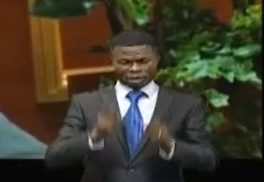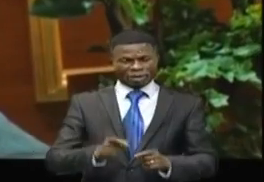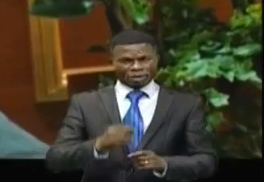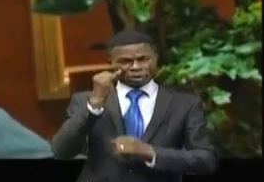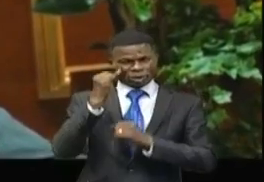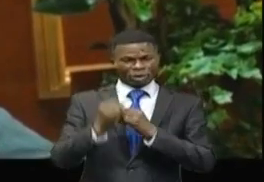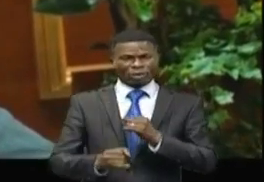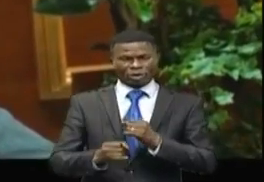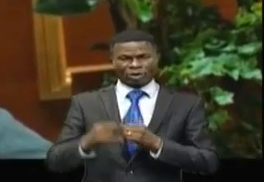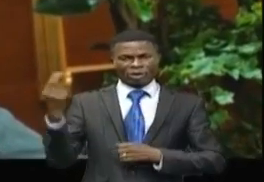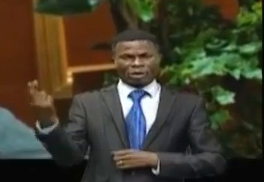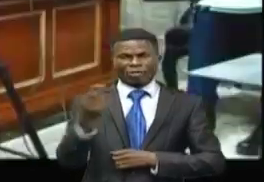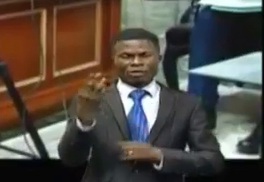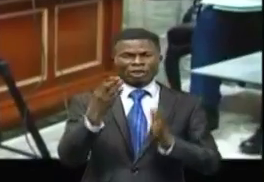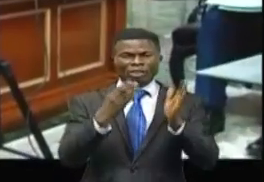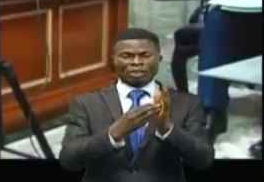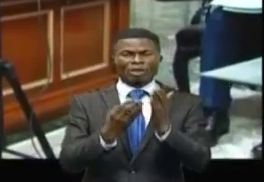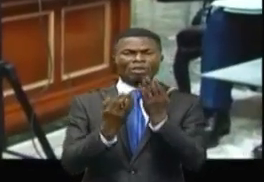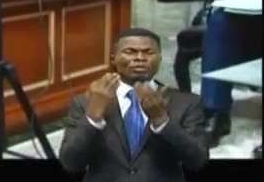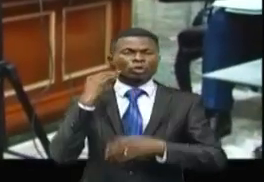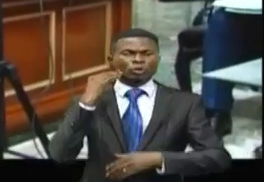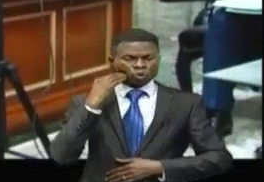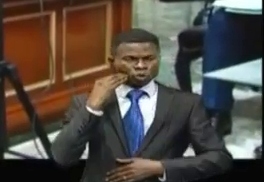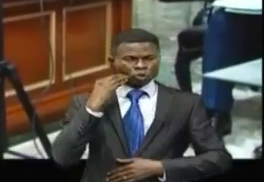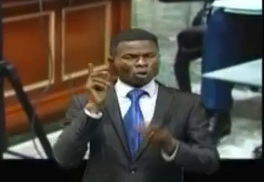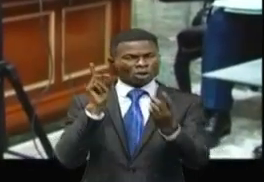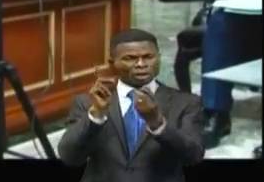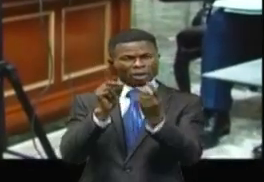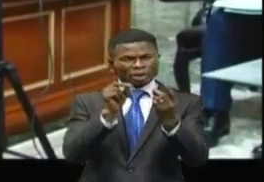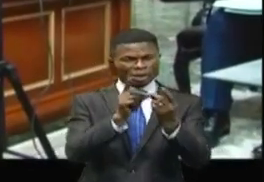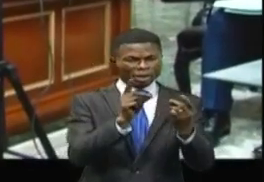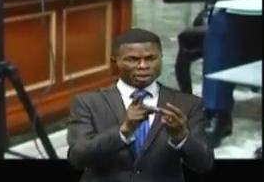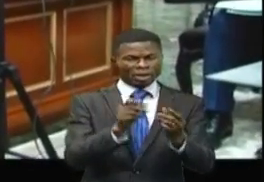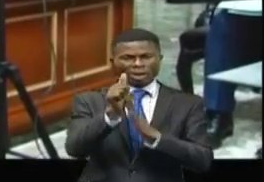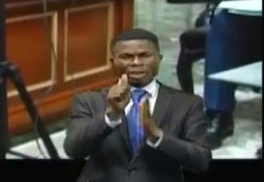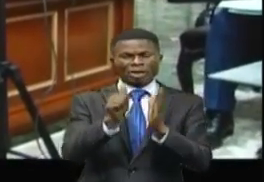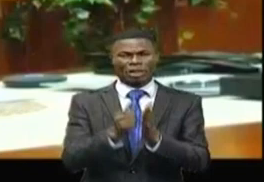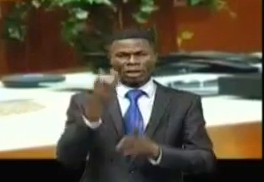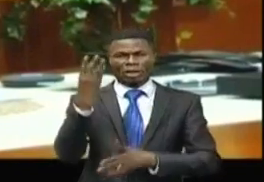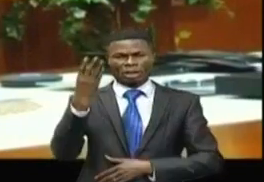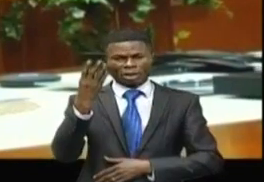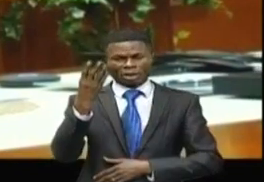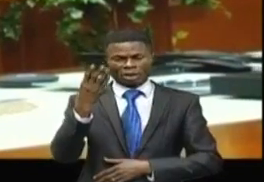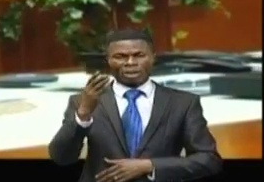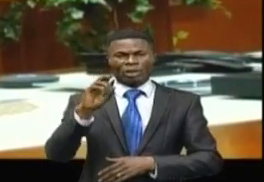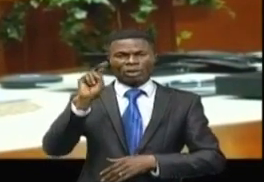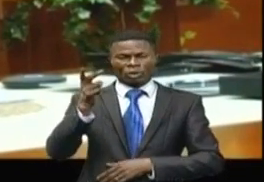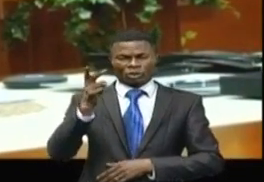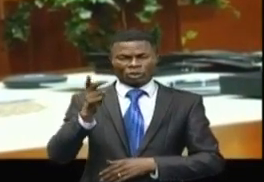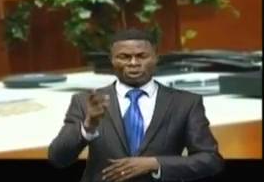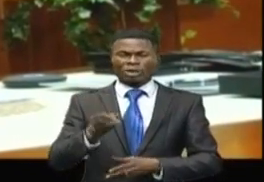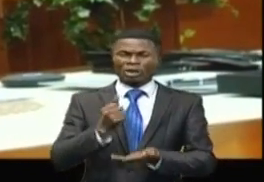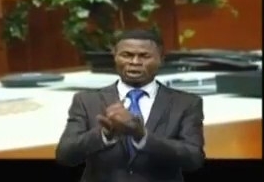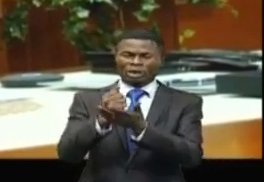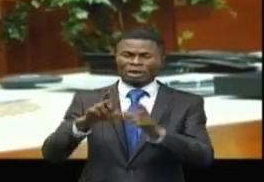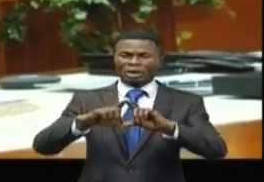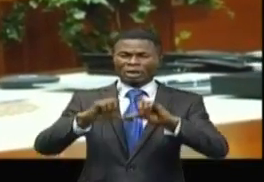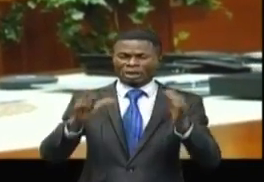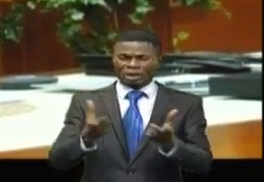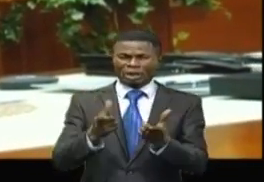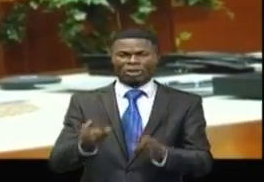le 29 juin dernier des consultations au titre de l'article iv et de la deuxième revue de la facilité élargie de crédit